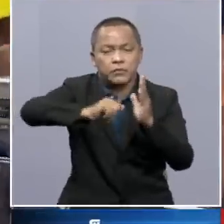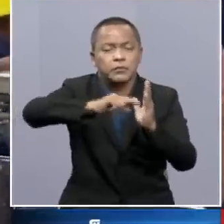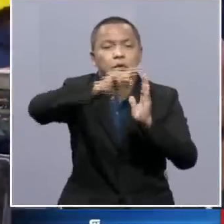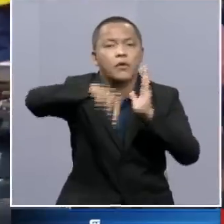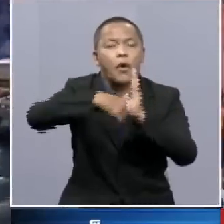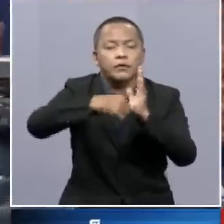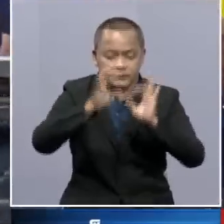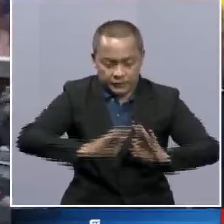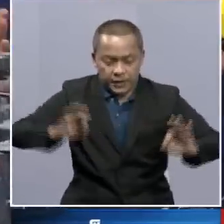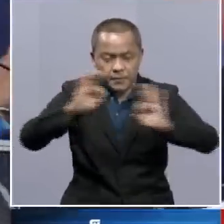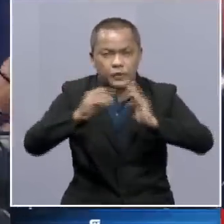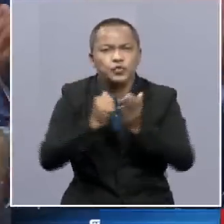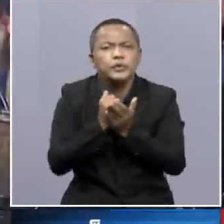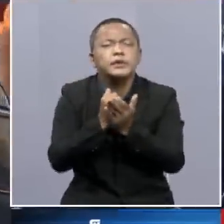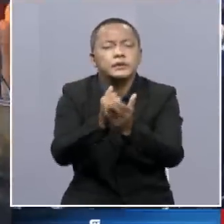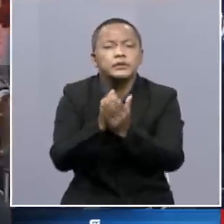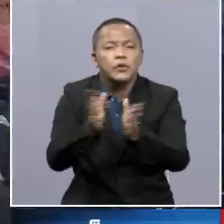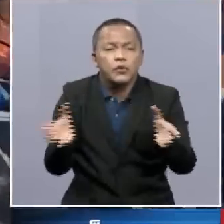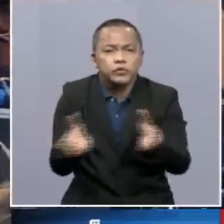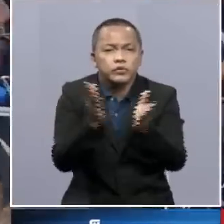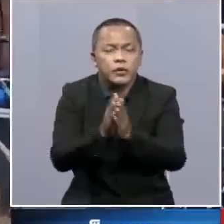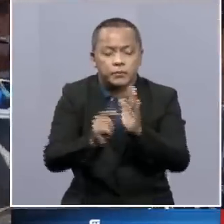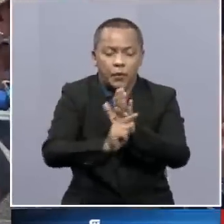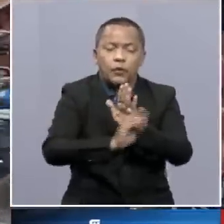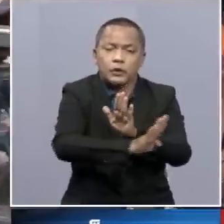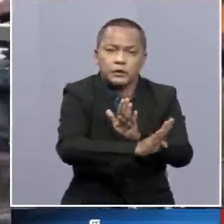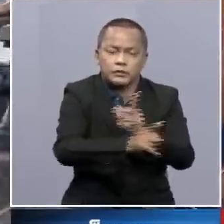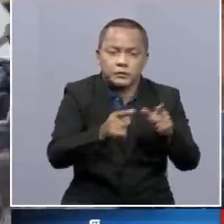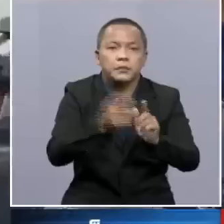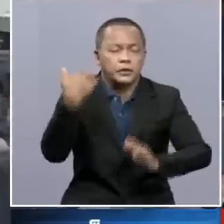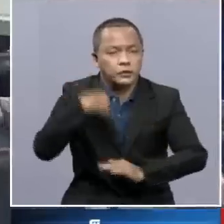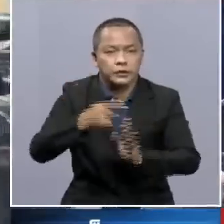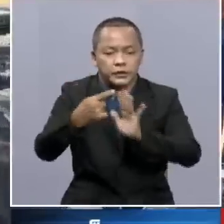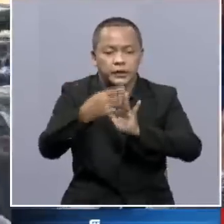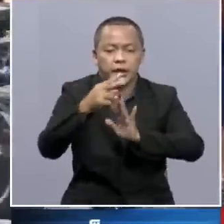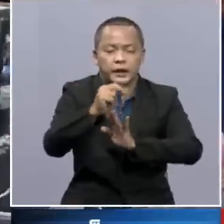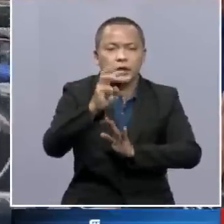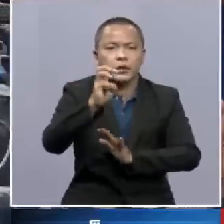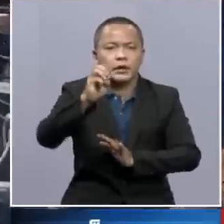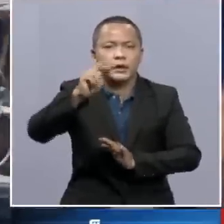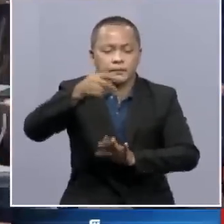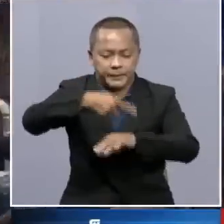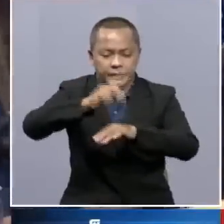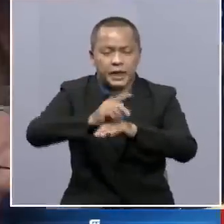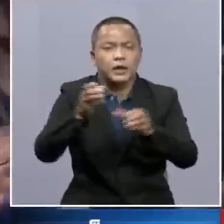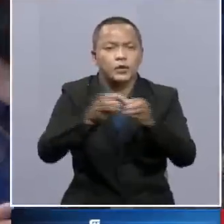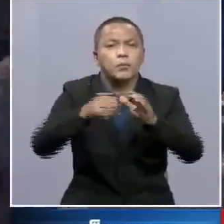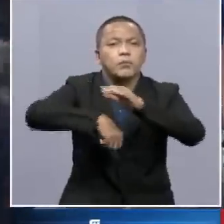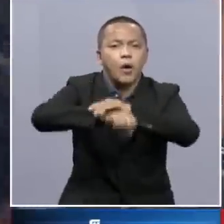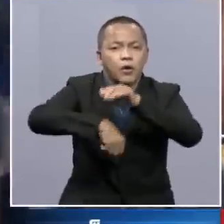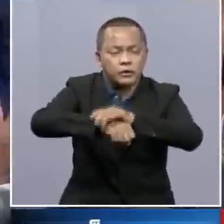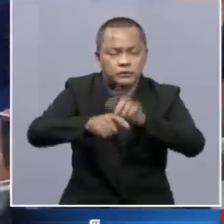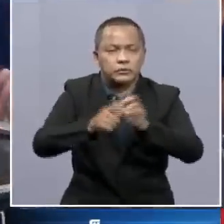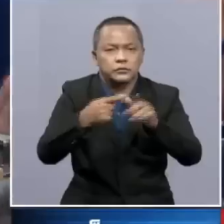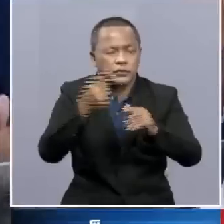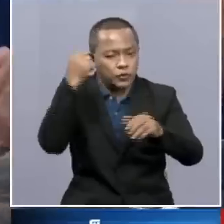ที่เป็นหัวใจในการขับเคลื่อนอย่างที่จังหวัดบุรีรัมย์ที่เขามีคุณเนวินชิดชอบประธานสโมสรบุรีรัมย์ยูไนเต็ดเนี่ยเป็น